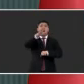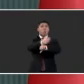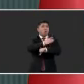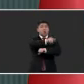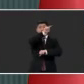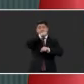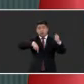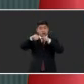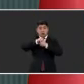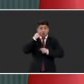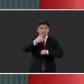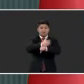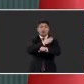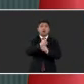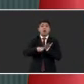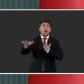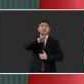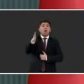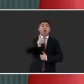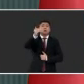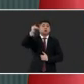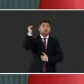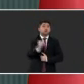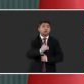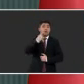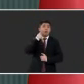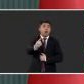arasında vatandaşlarına en uygun